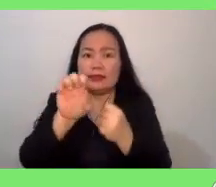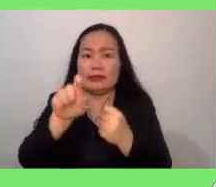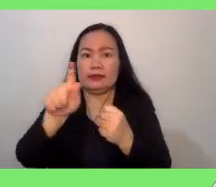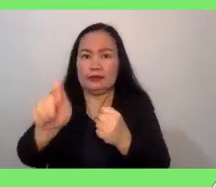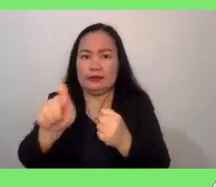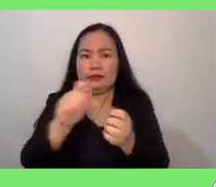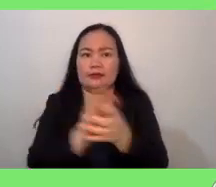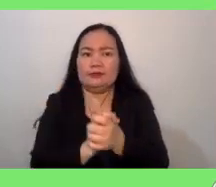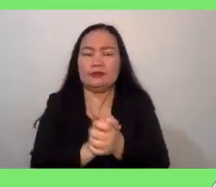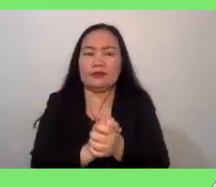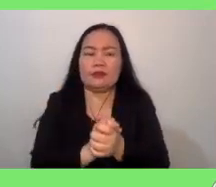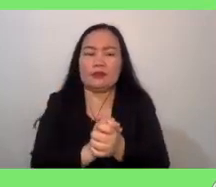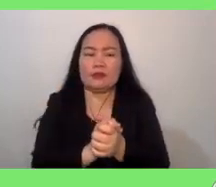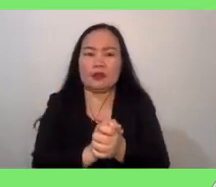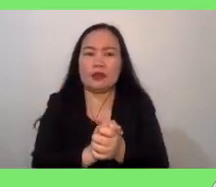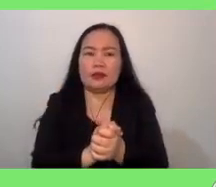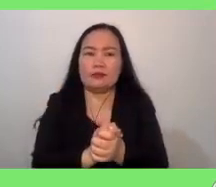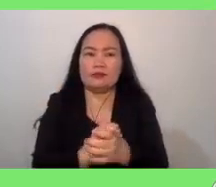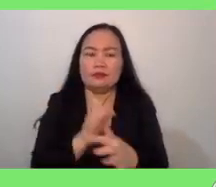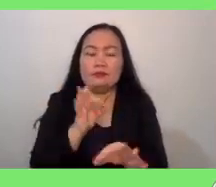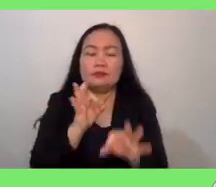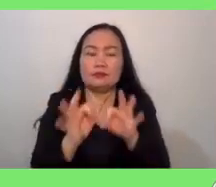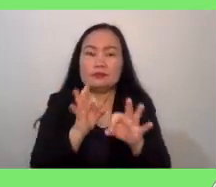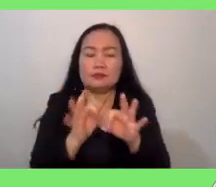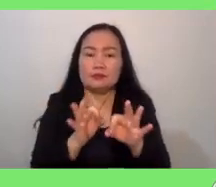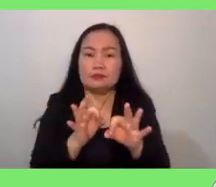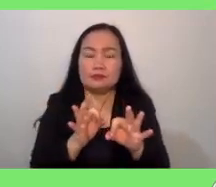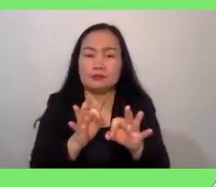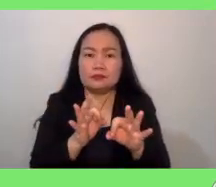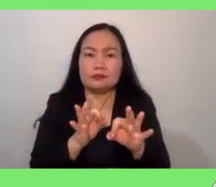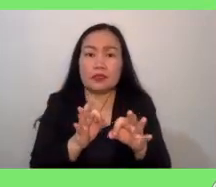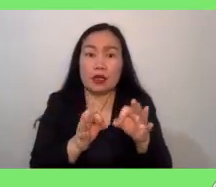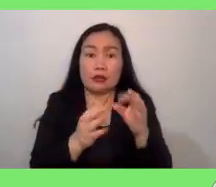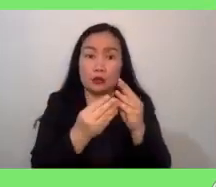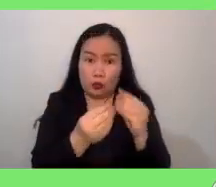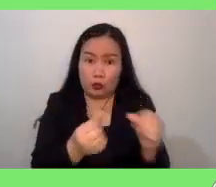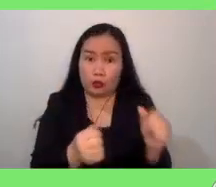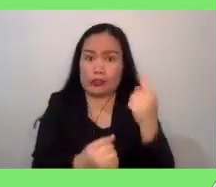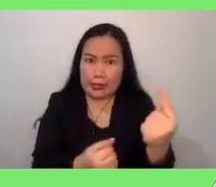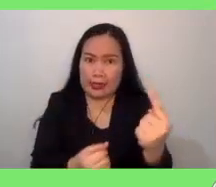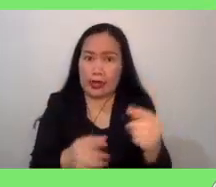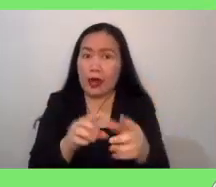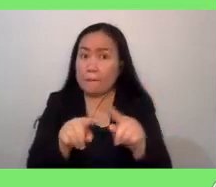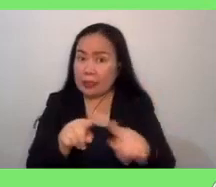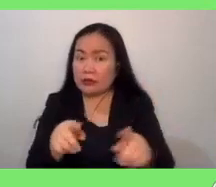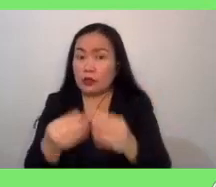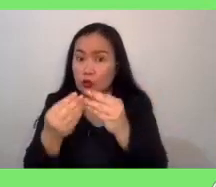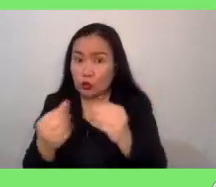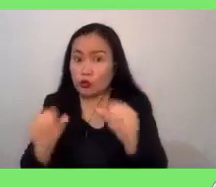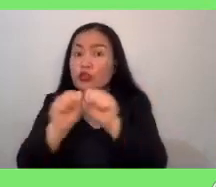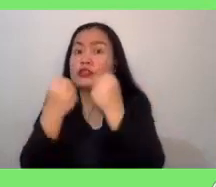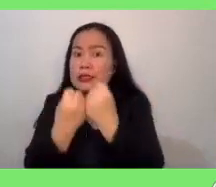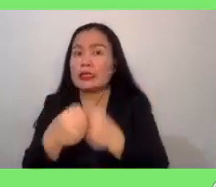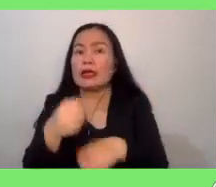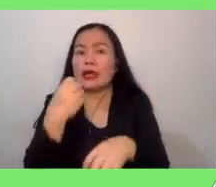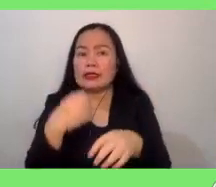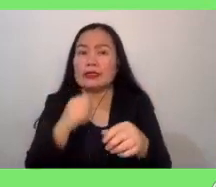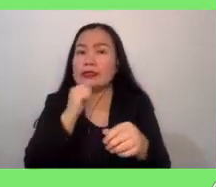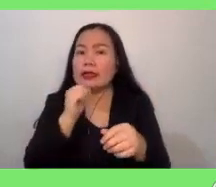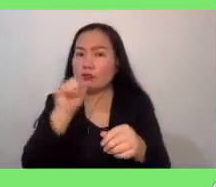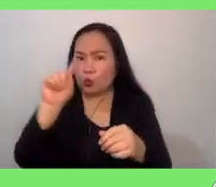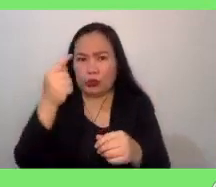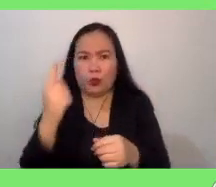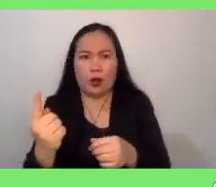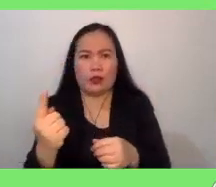kanya is solution set. Hindi na solution. Pag solution, isa lang. Okay? So, solution set, ibig sabihin, hindi lang po isa